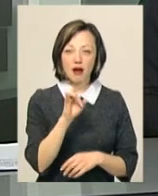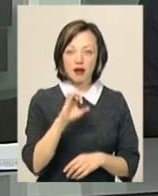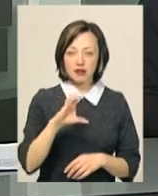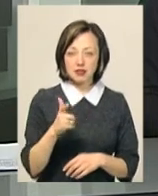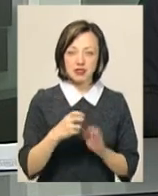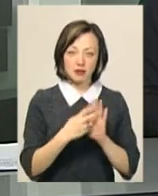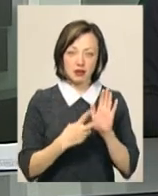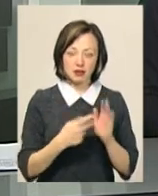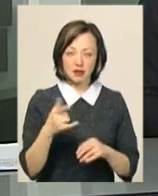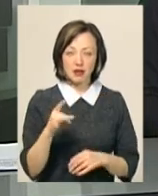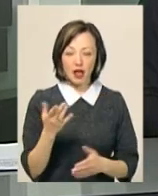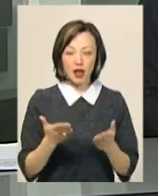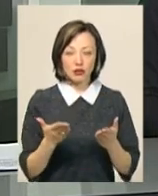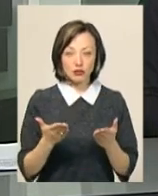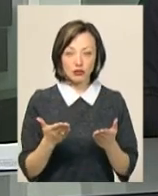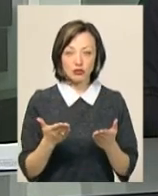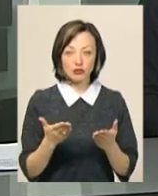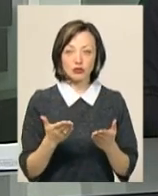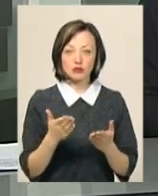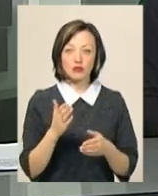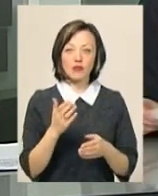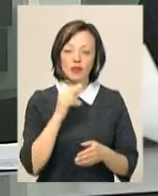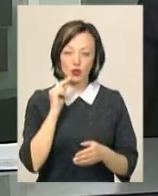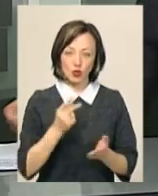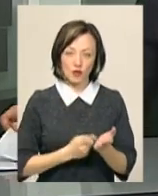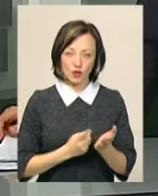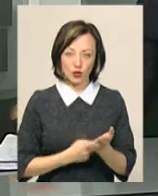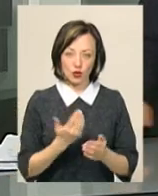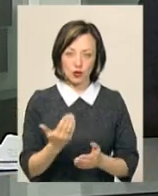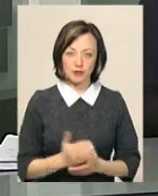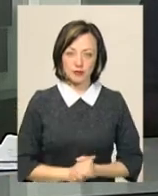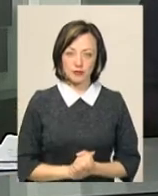17 гривень. Якщо вину рибалки, як браконьєра, доведуть.